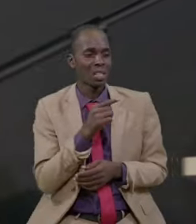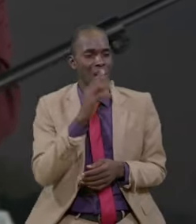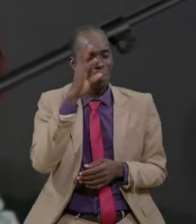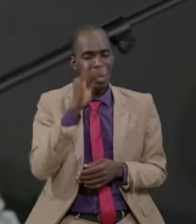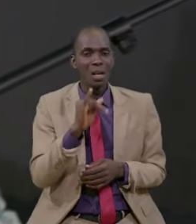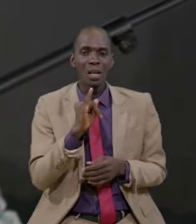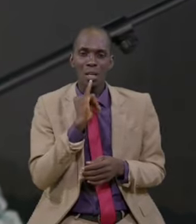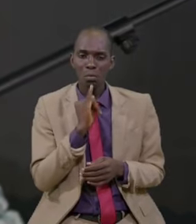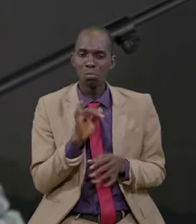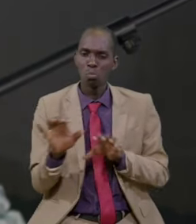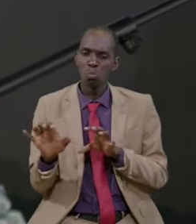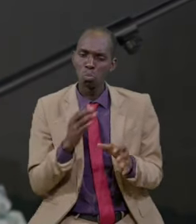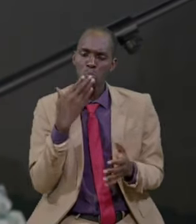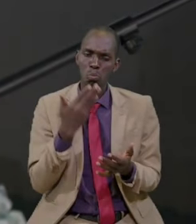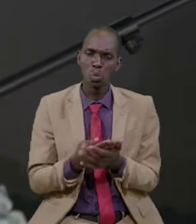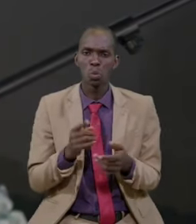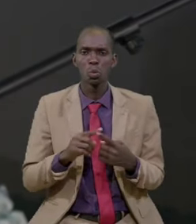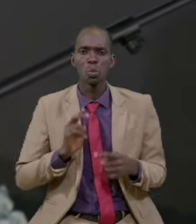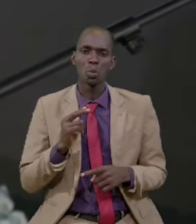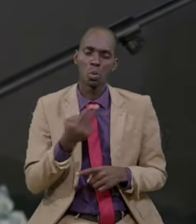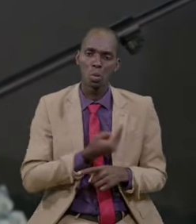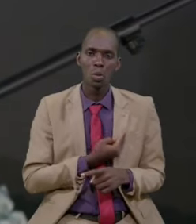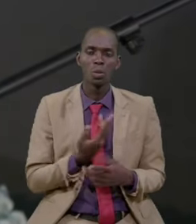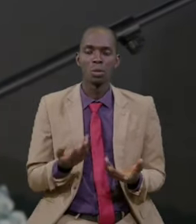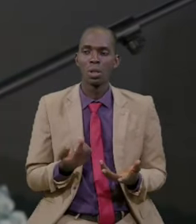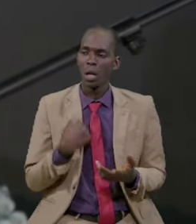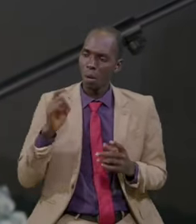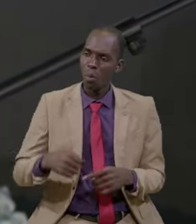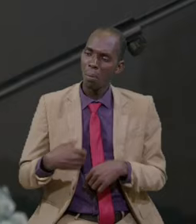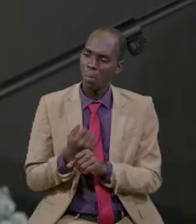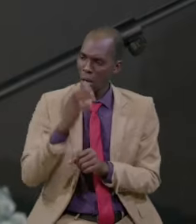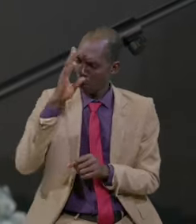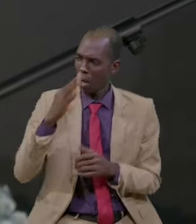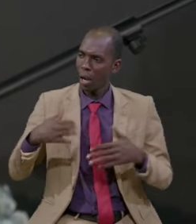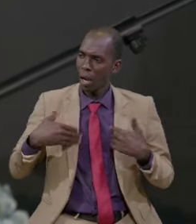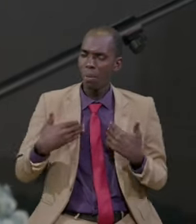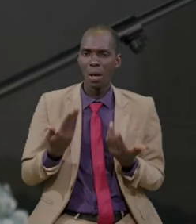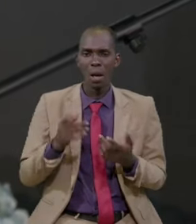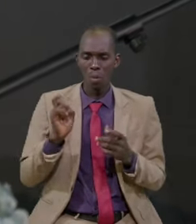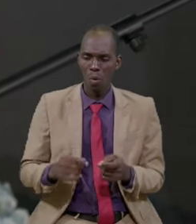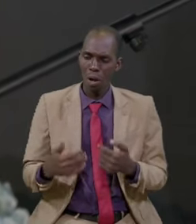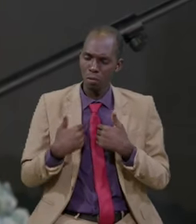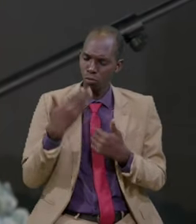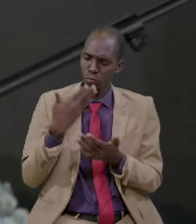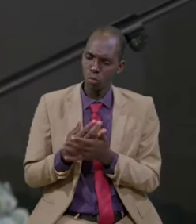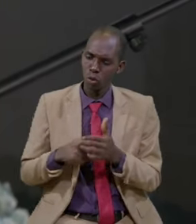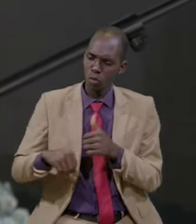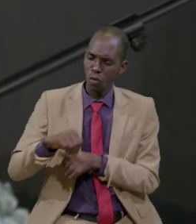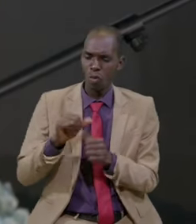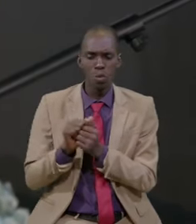sert bien pour le rendre heureux, pour avoir ce type de communion avec lui, pour qu'il soit